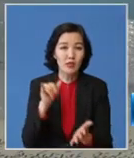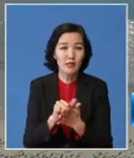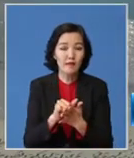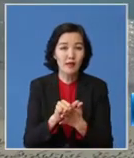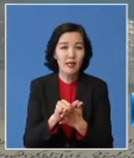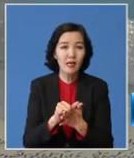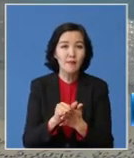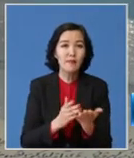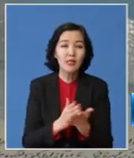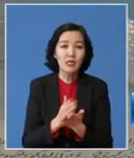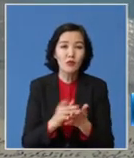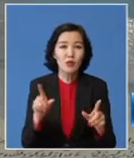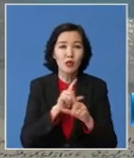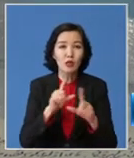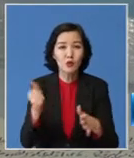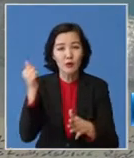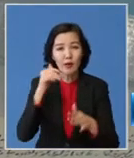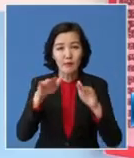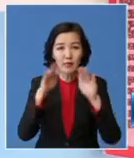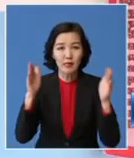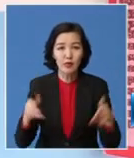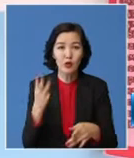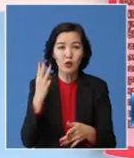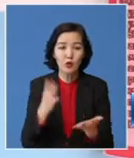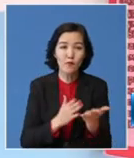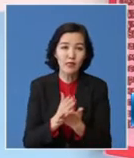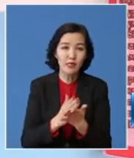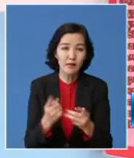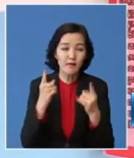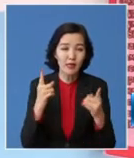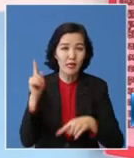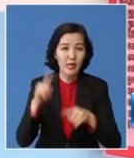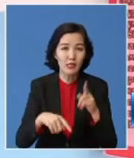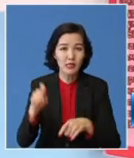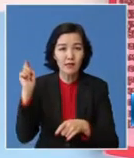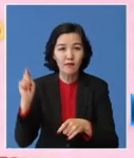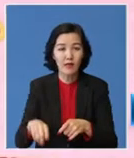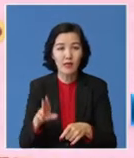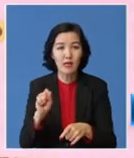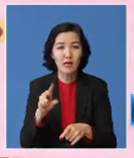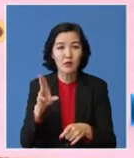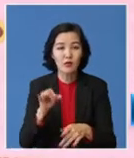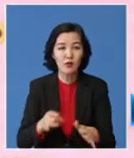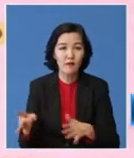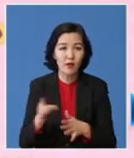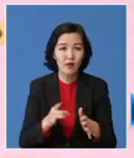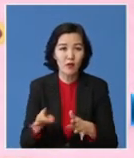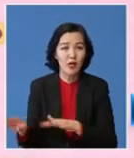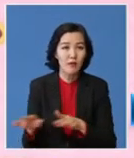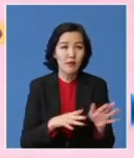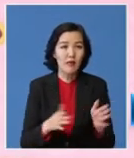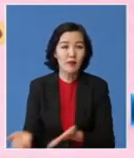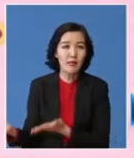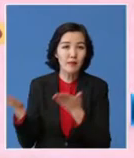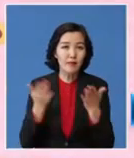установили сотрудники школы и памятные доски трем ветеранам Великой Отечественной войны из Аксузского района. На мероприятие